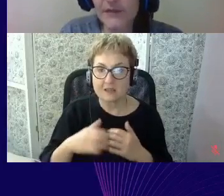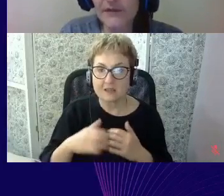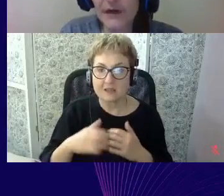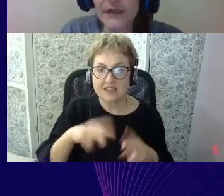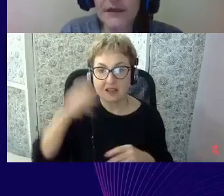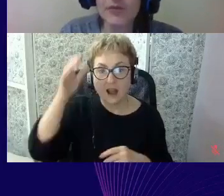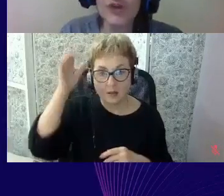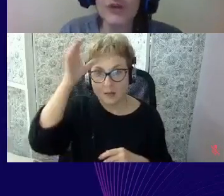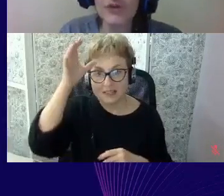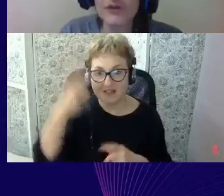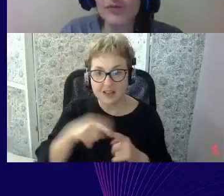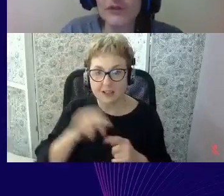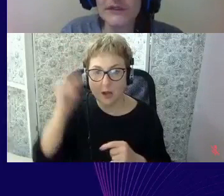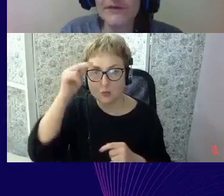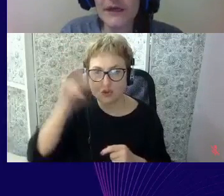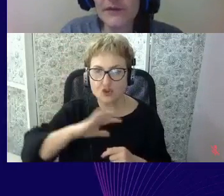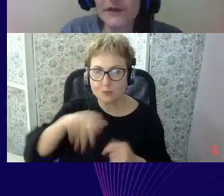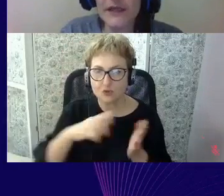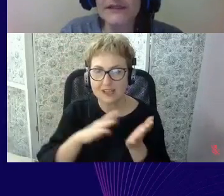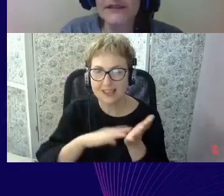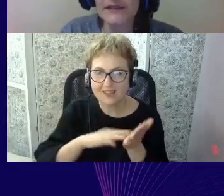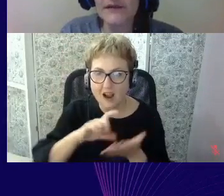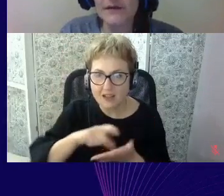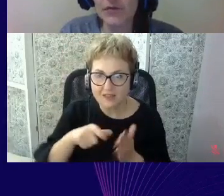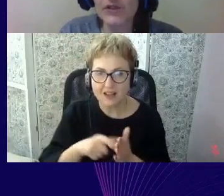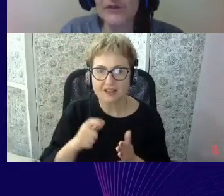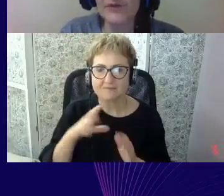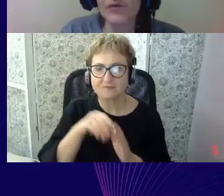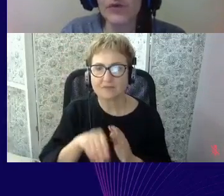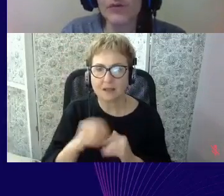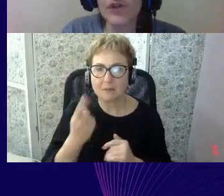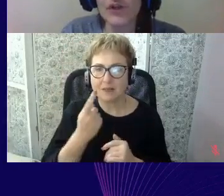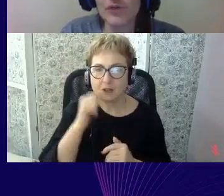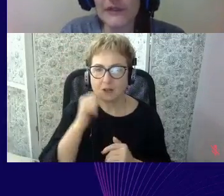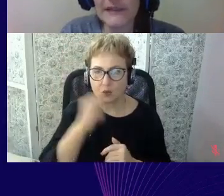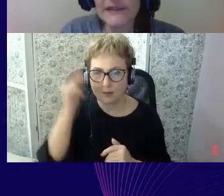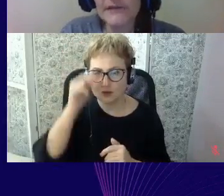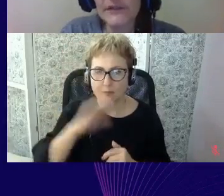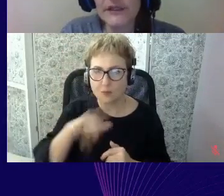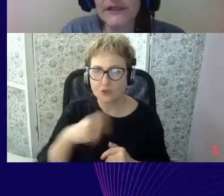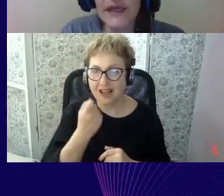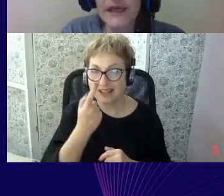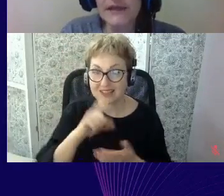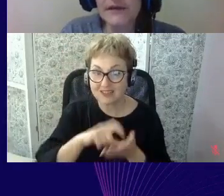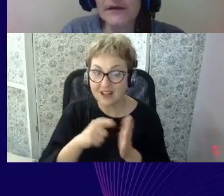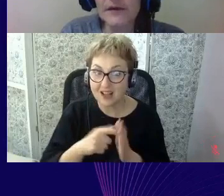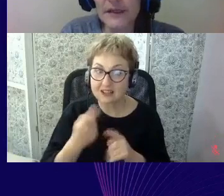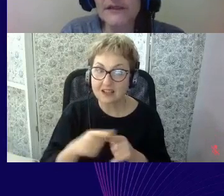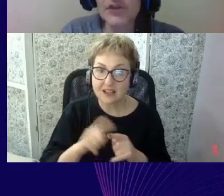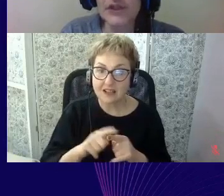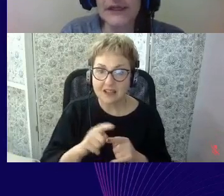профессиональном образовании, это обучающиеся после 9 класса и в том числе первый год обучения после 11 класса,